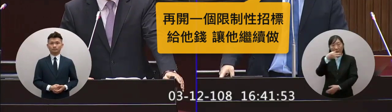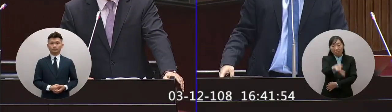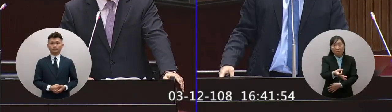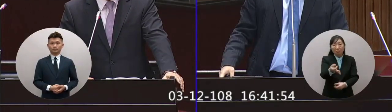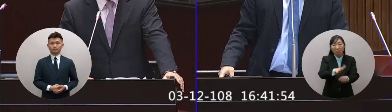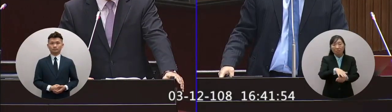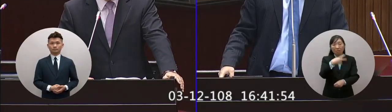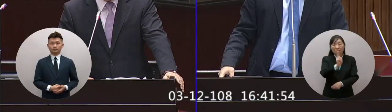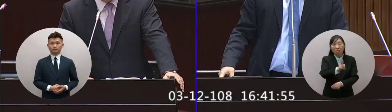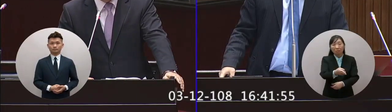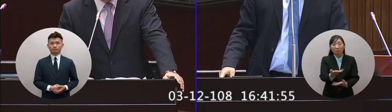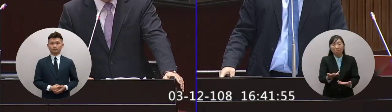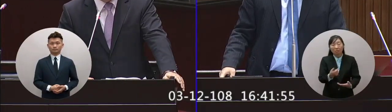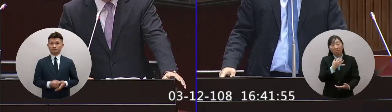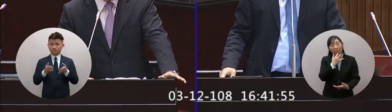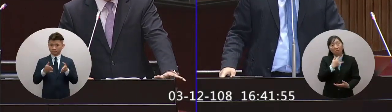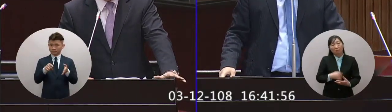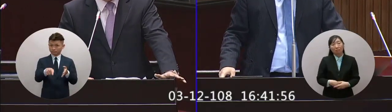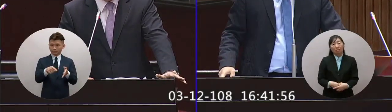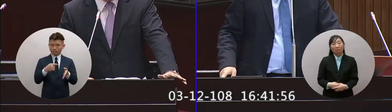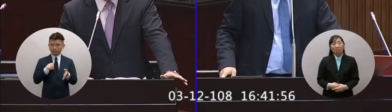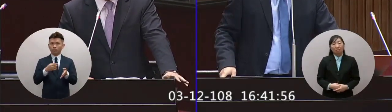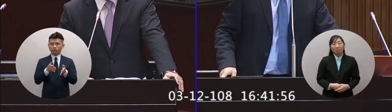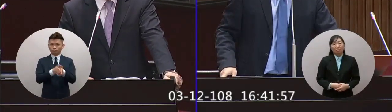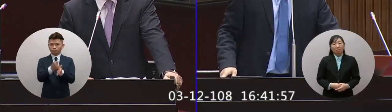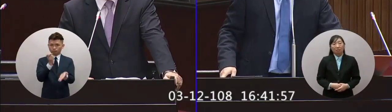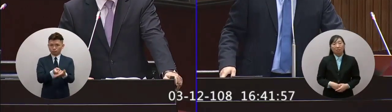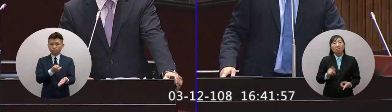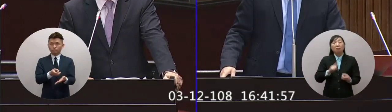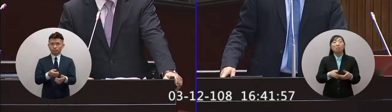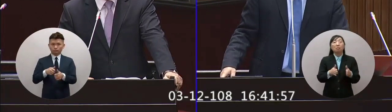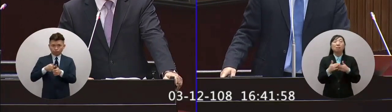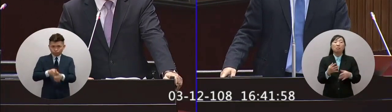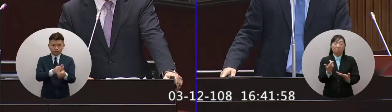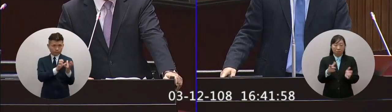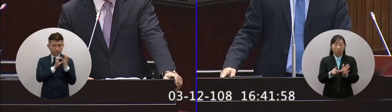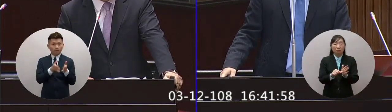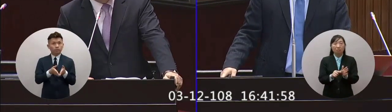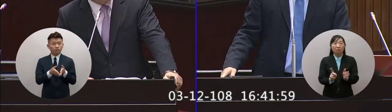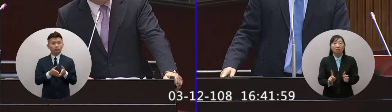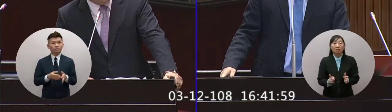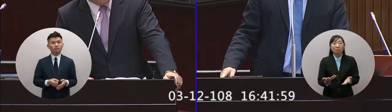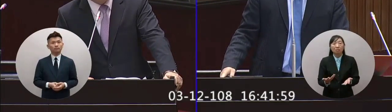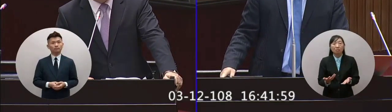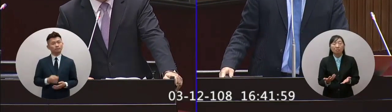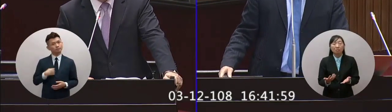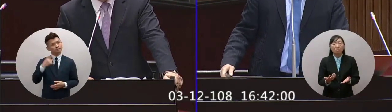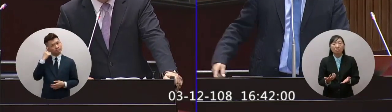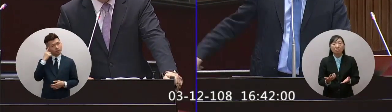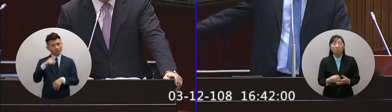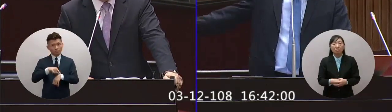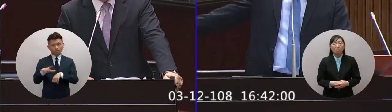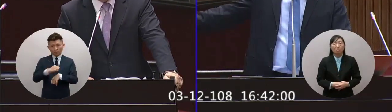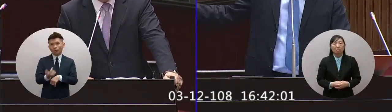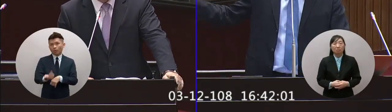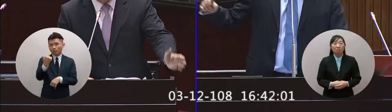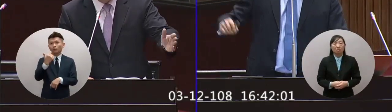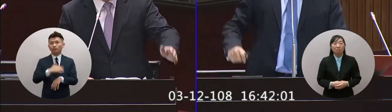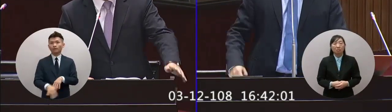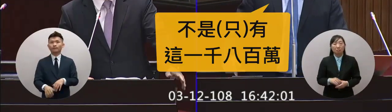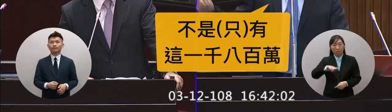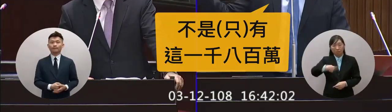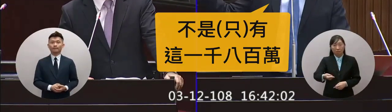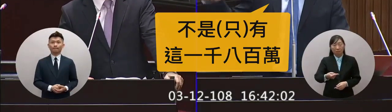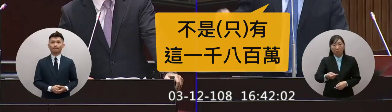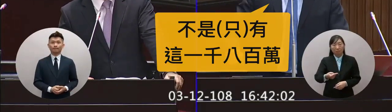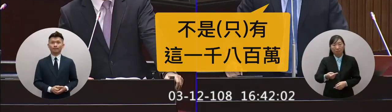做。 这个部分我会要求，也是要追究。 需要多久？ 我想尽快吧，哈。这个 接下